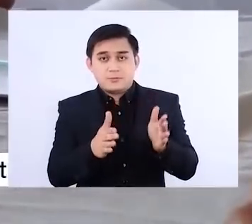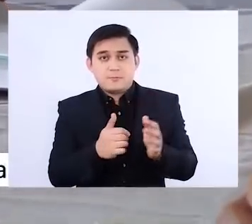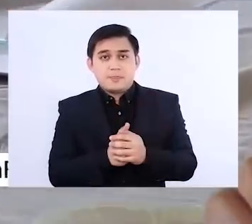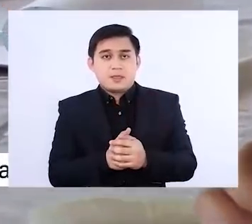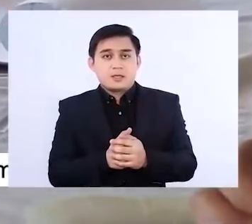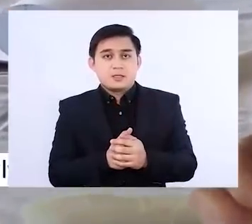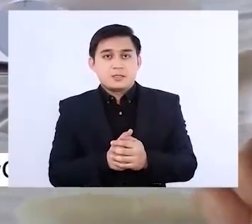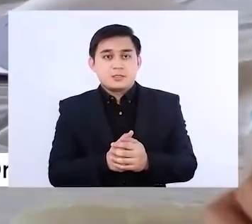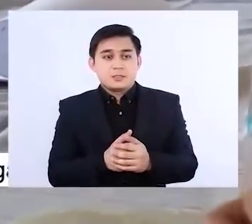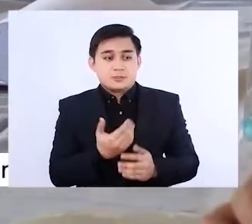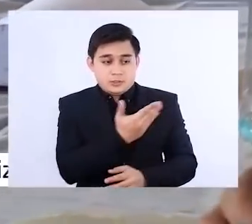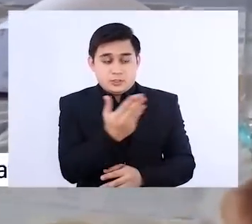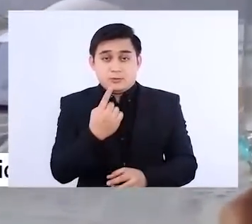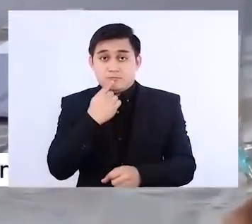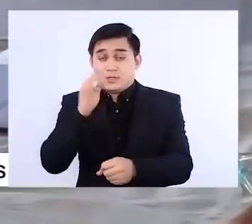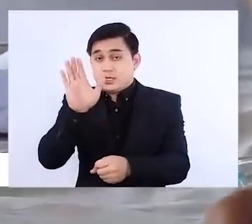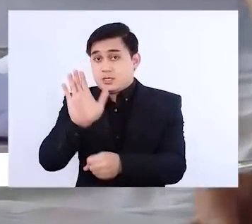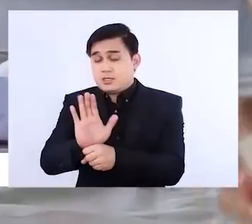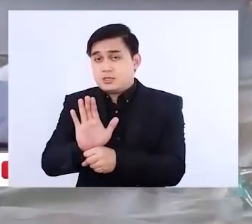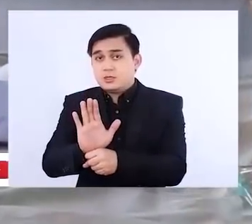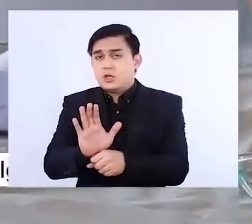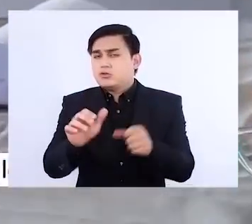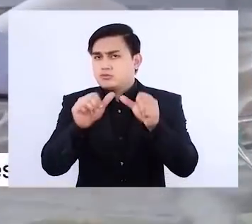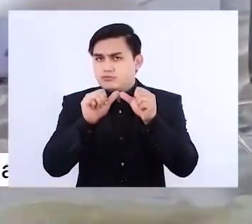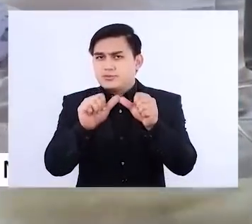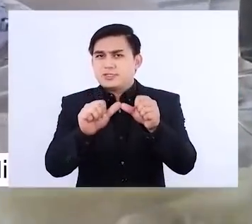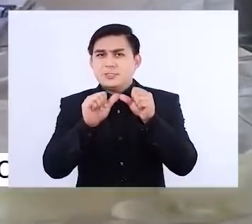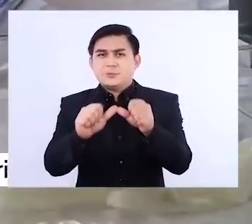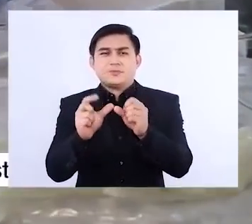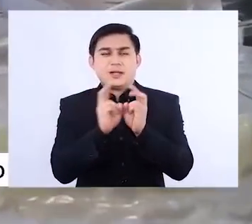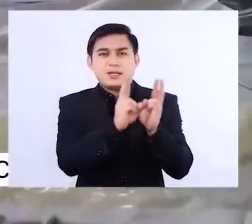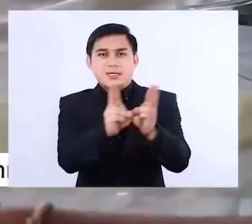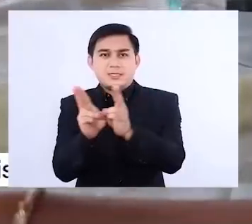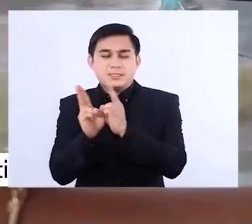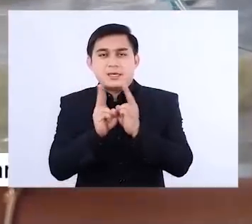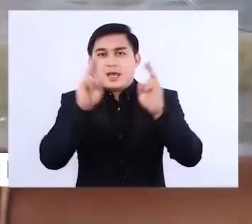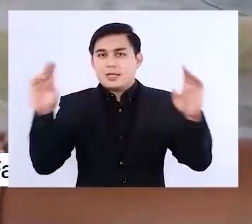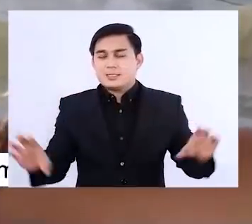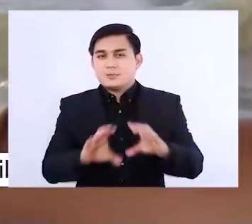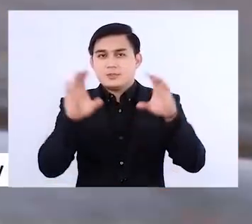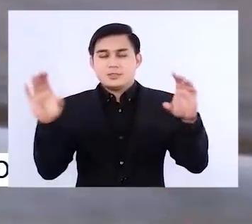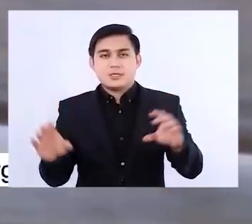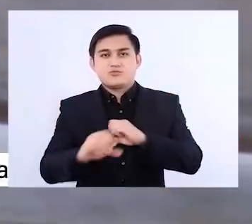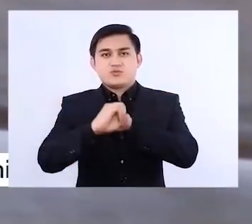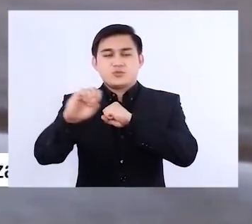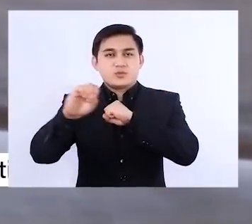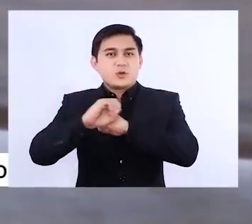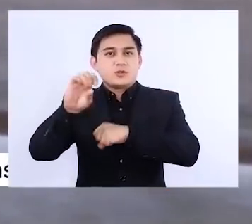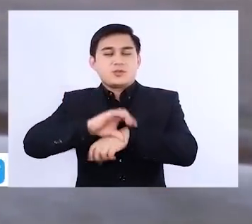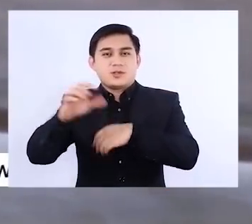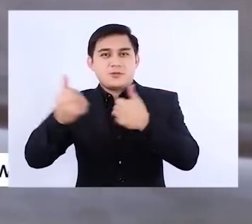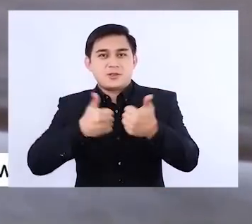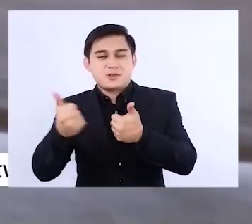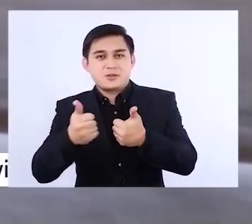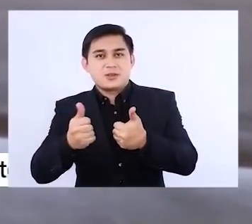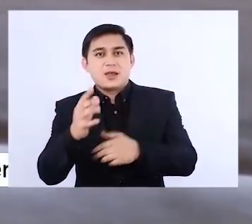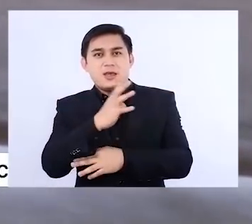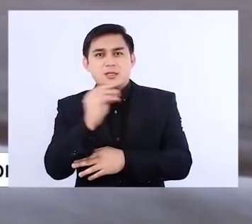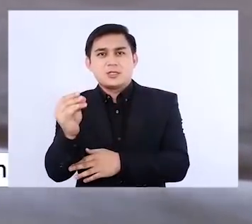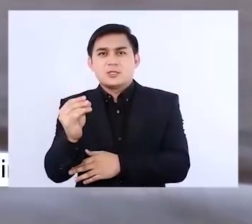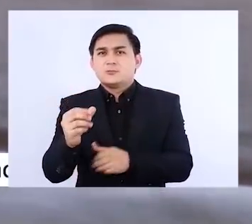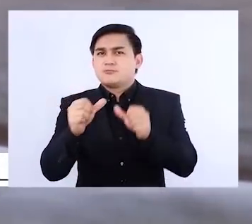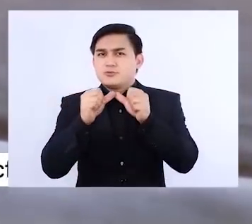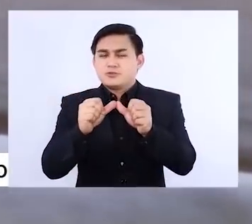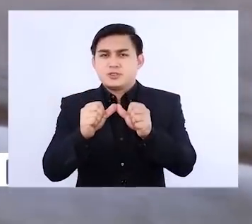Pangako ng mga kapatid sa distrito ng Rizal East na patuloy na makikipagkaisa sa mga aktibidad na inilulunsad ng pamamahala at patuloy